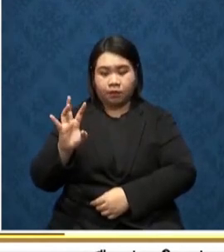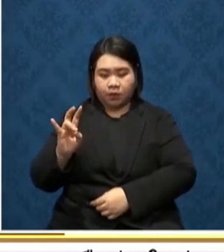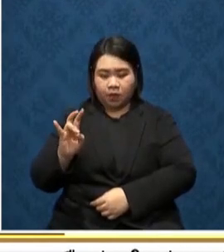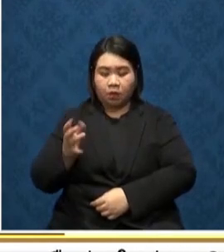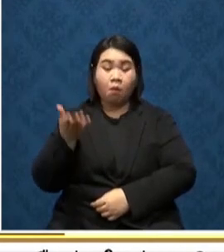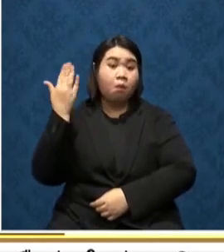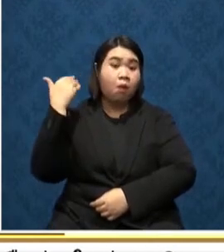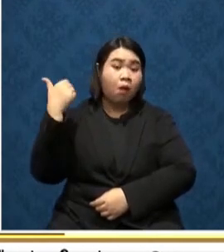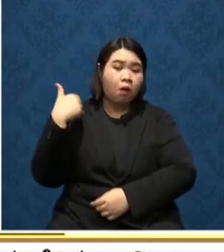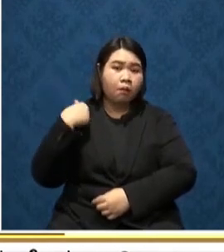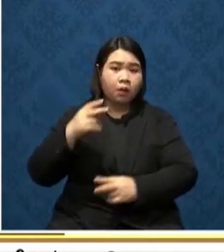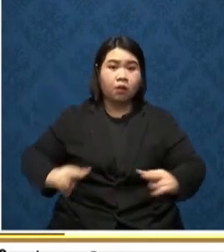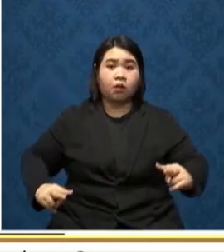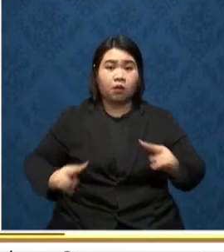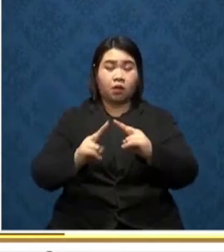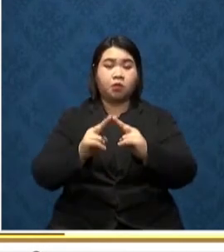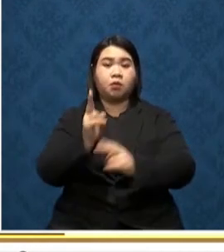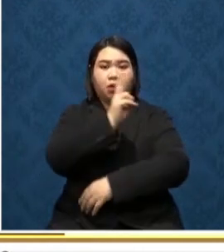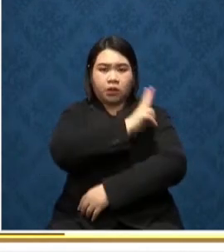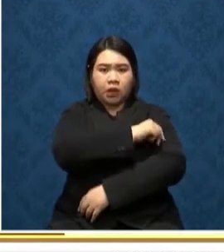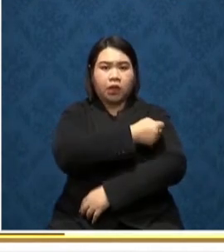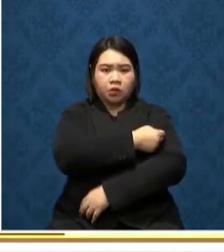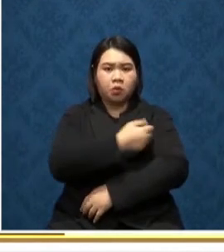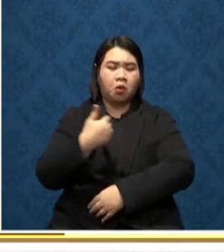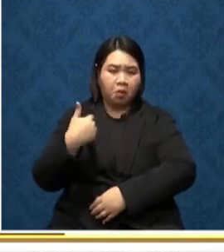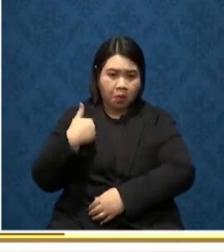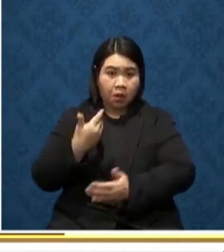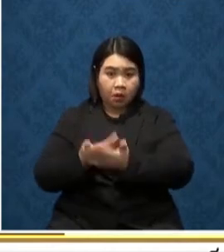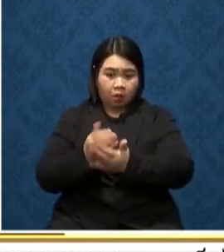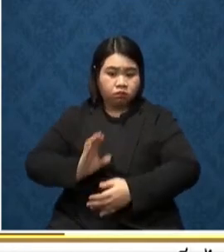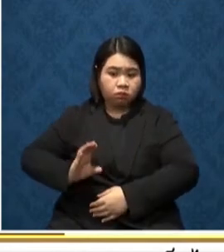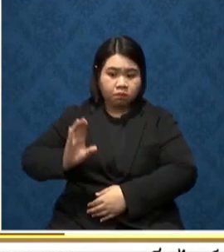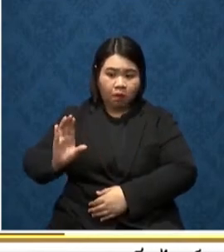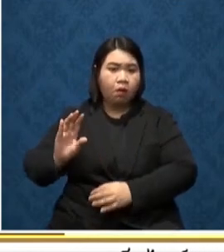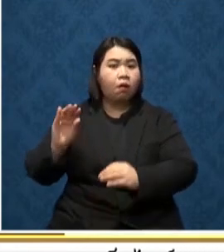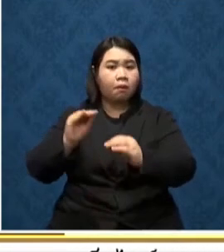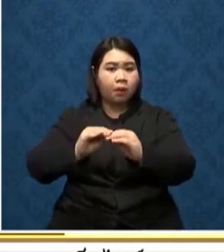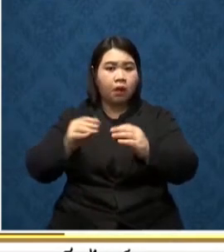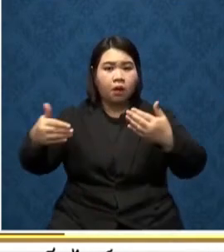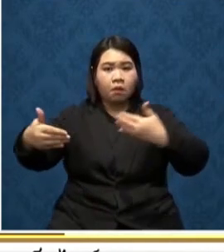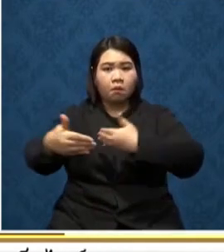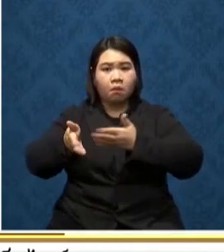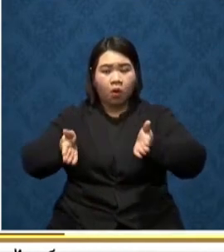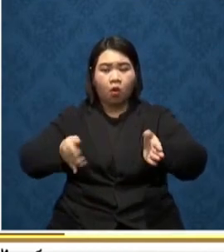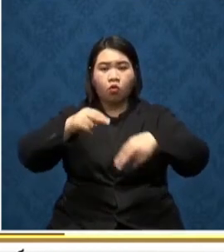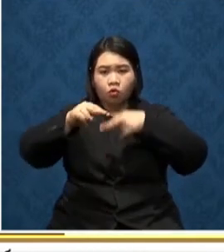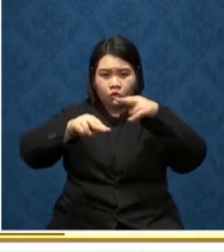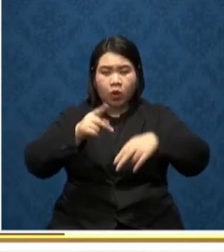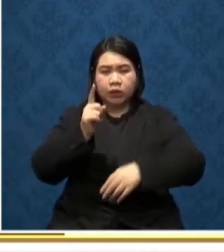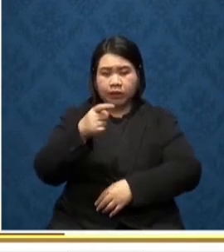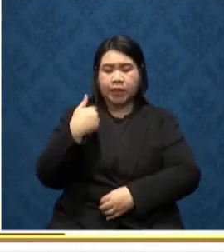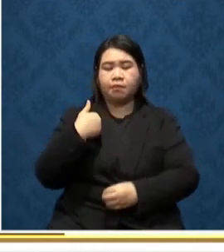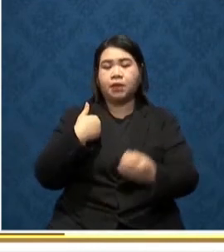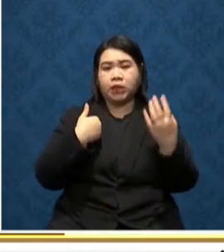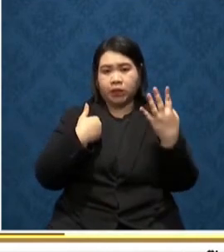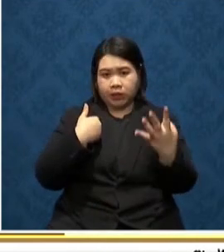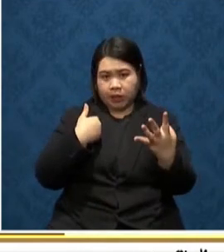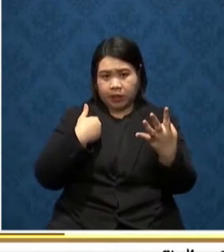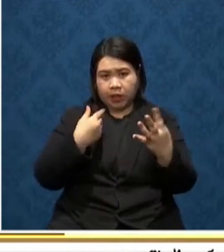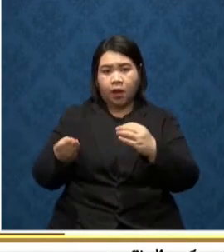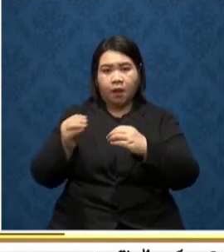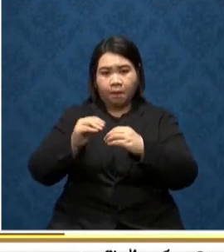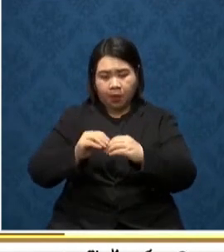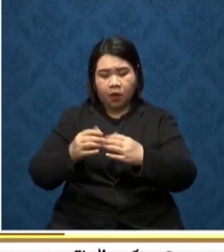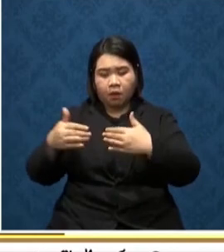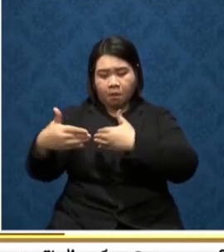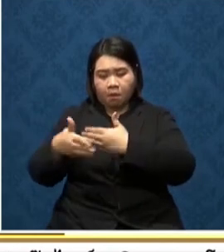นกระสวงสาหสุขกได้รบวะประมาณเพิ่มห้องตรวจจากสี่ห้องเป็น 5